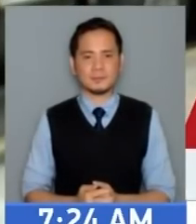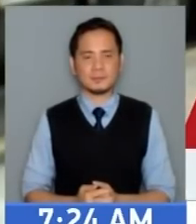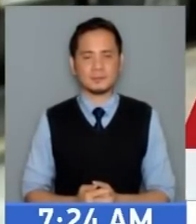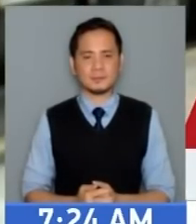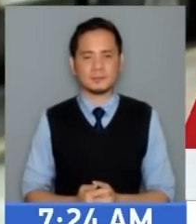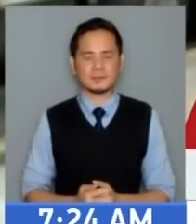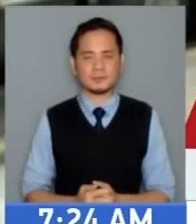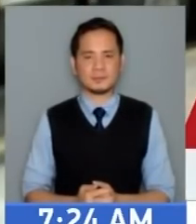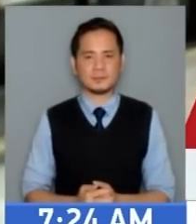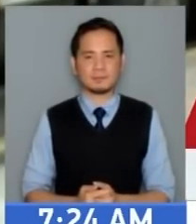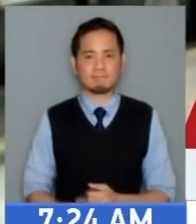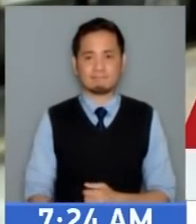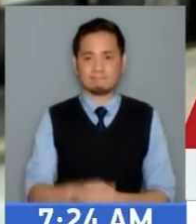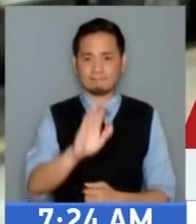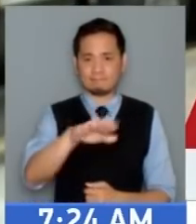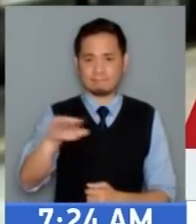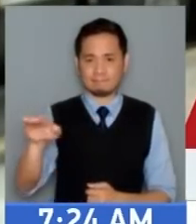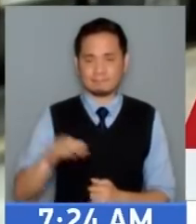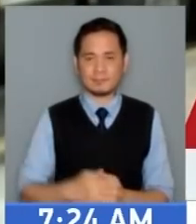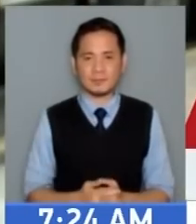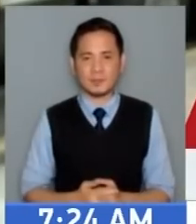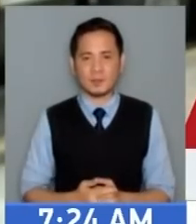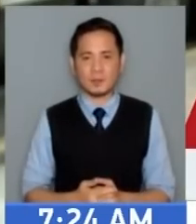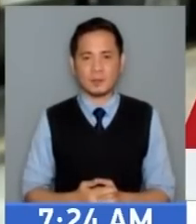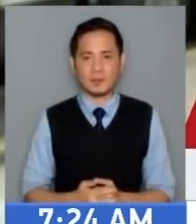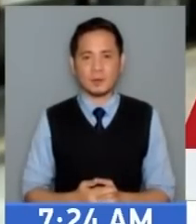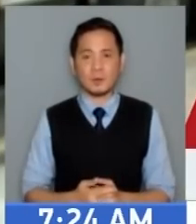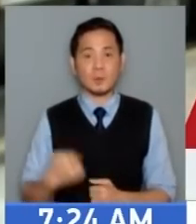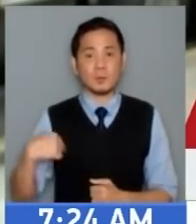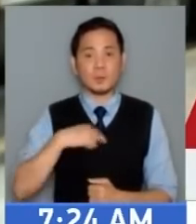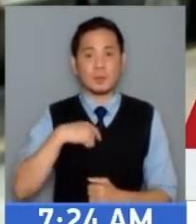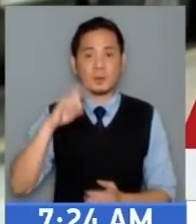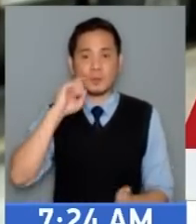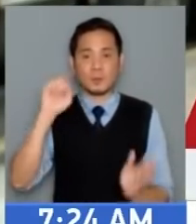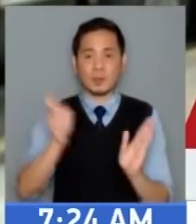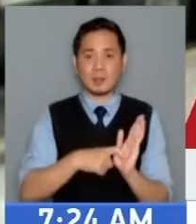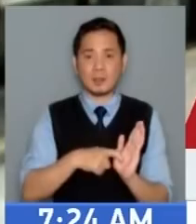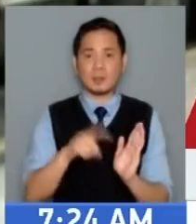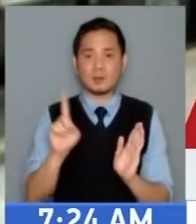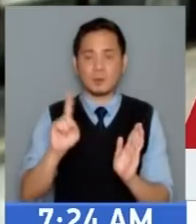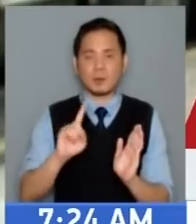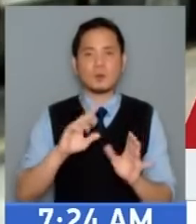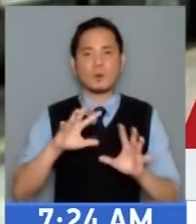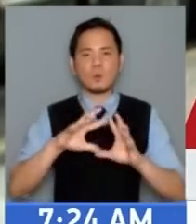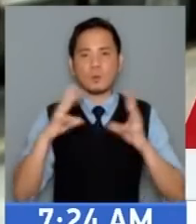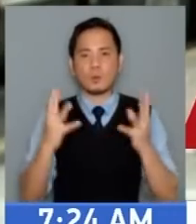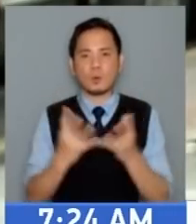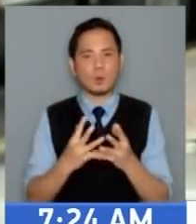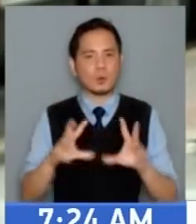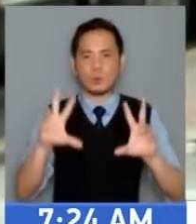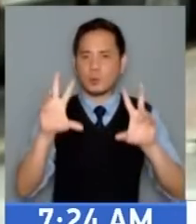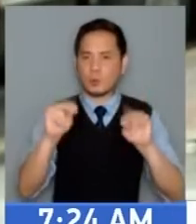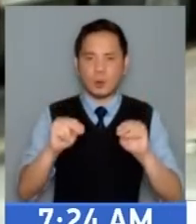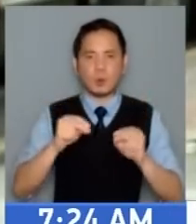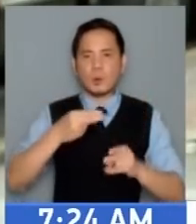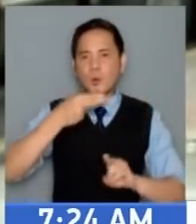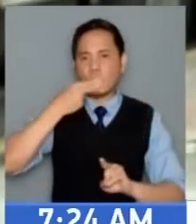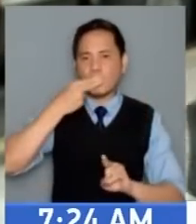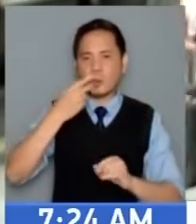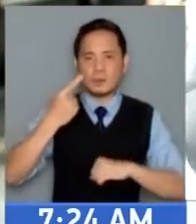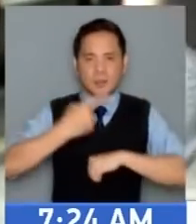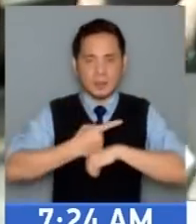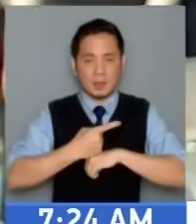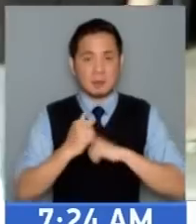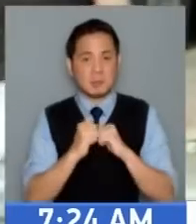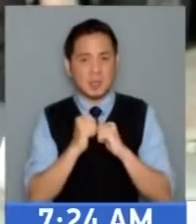Susan, ipinagdiriwangan natin ngayon ang World No Tobacco Day kung saan ipinaaalala natin sa karamihan na tigilan na ang